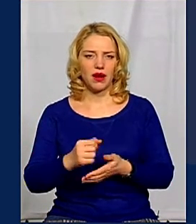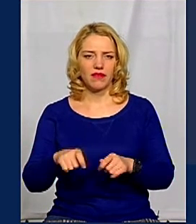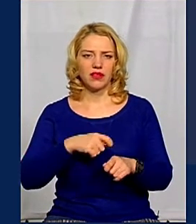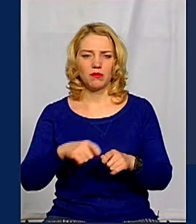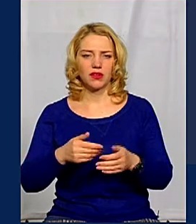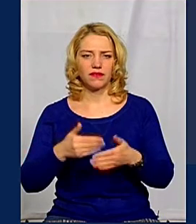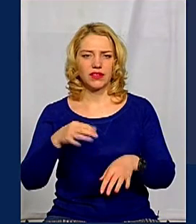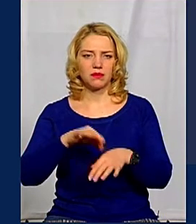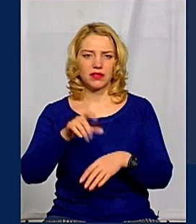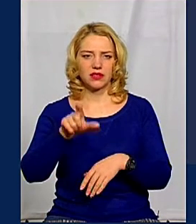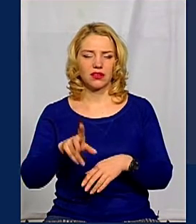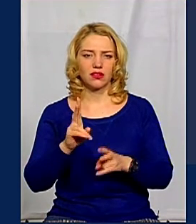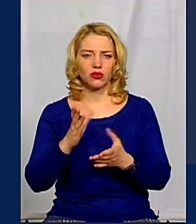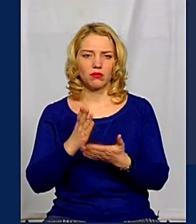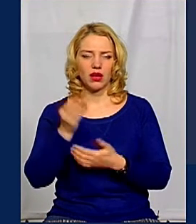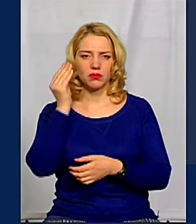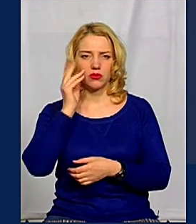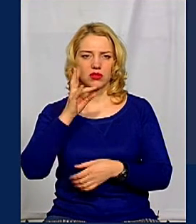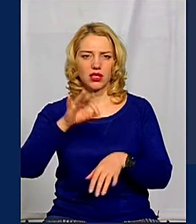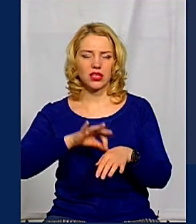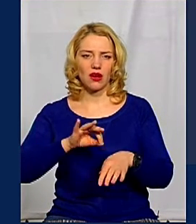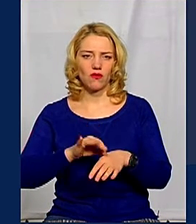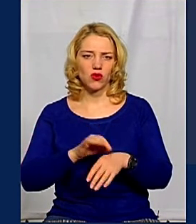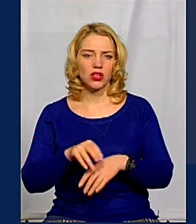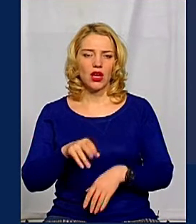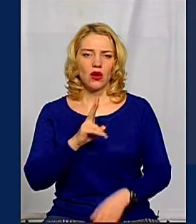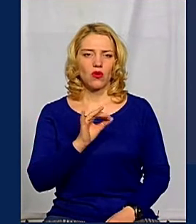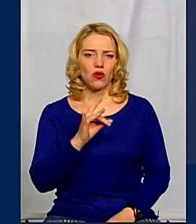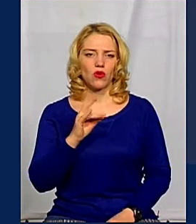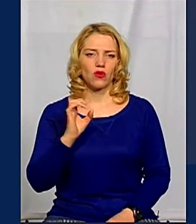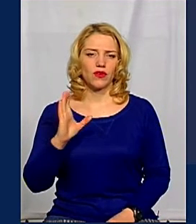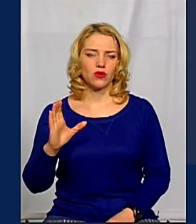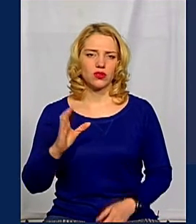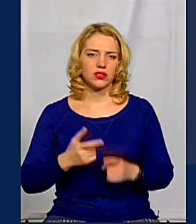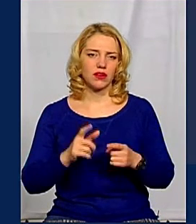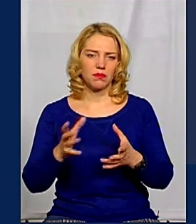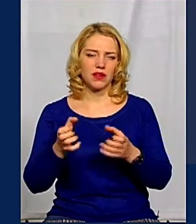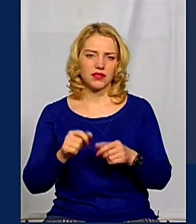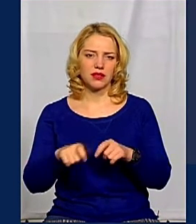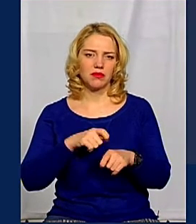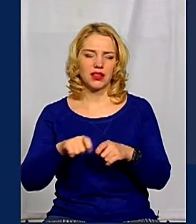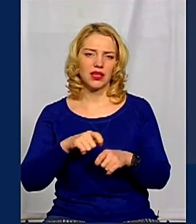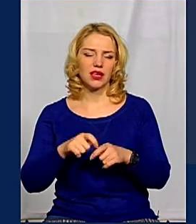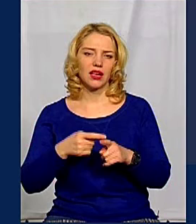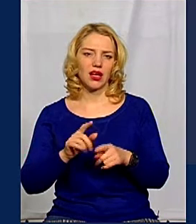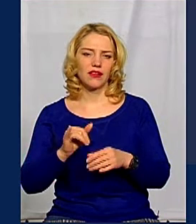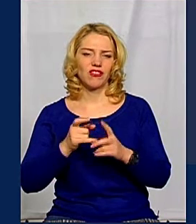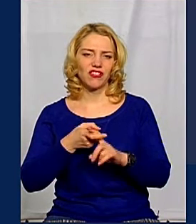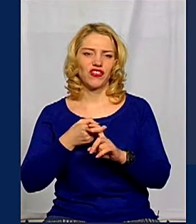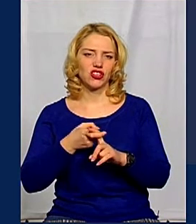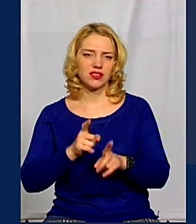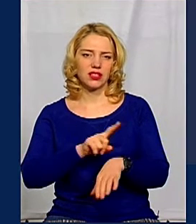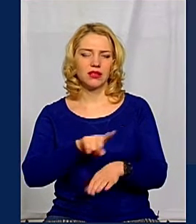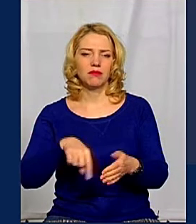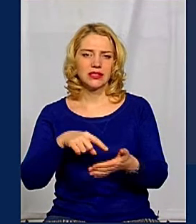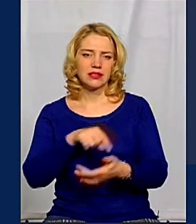від пацієнта, який має підозру на захворювання щодо коронавірусу, відбирається матеріал інфекційної міської лікарні і направляється